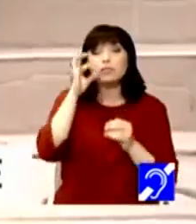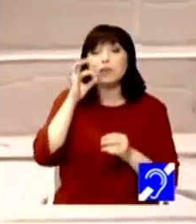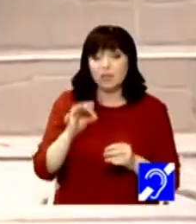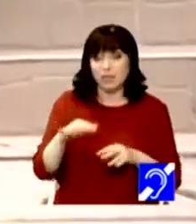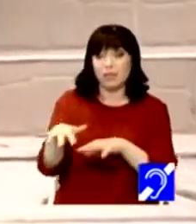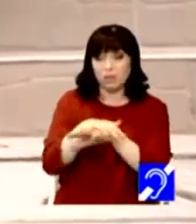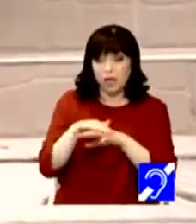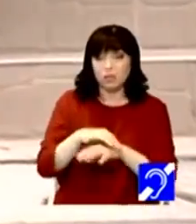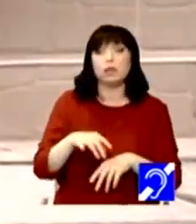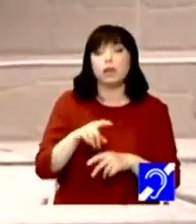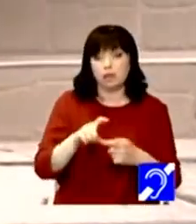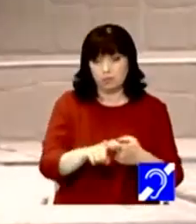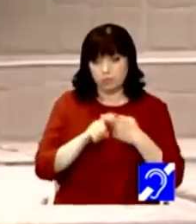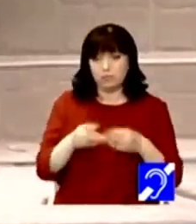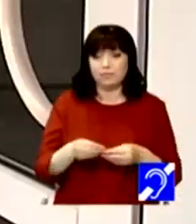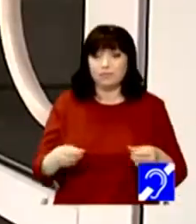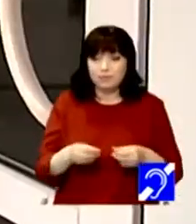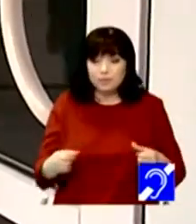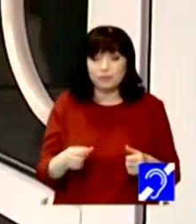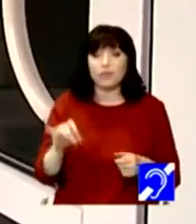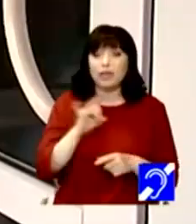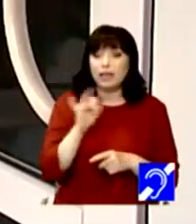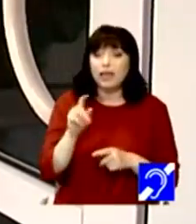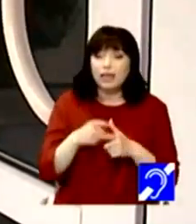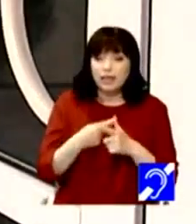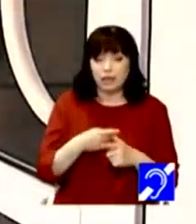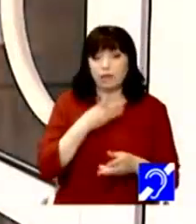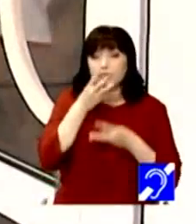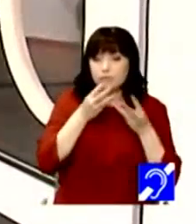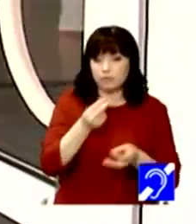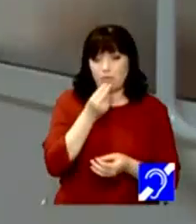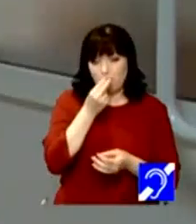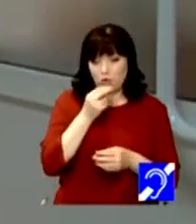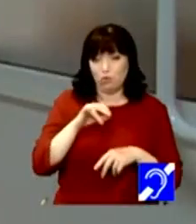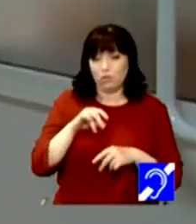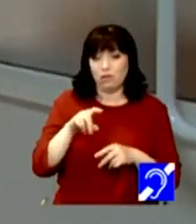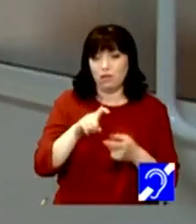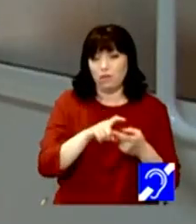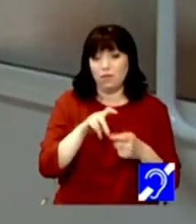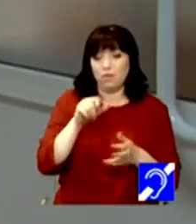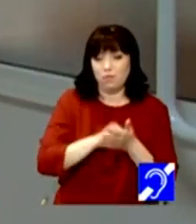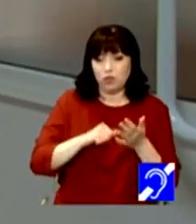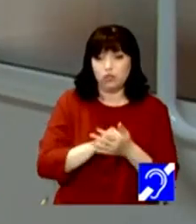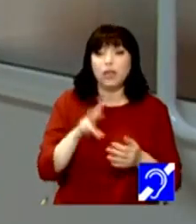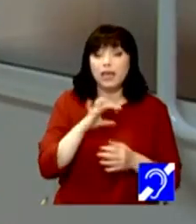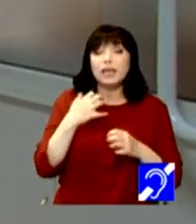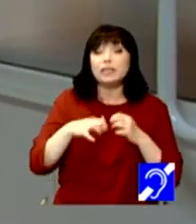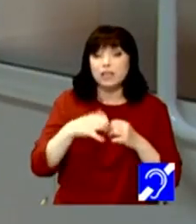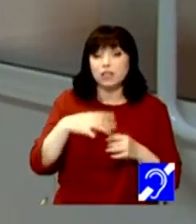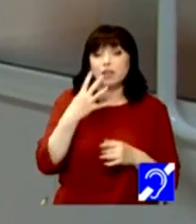este afectată de boala diareică acută sau de toxii infecție alimentară. Din nefericire, se înregistrează și o medie